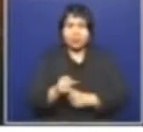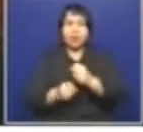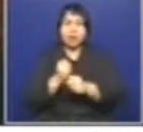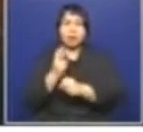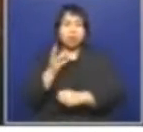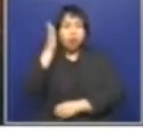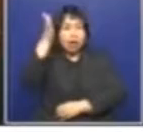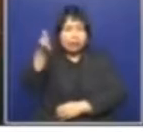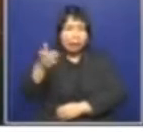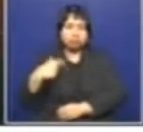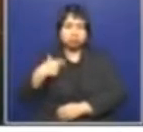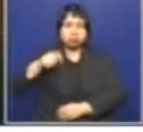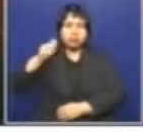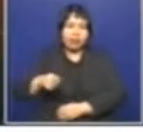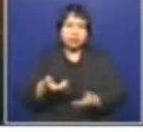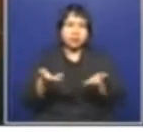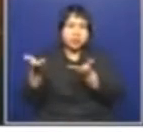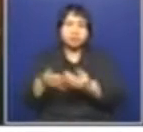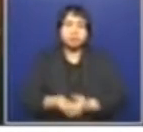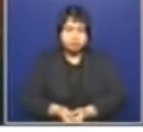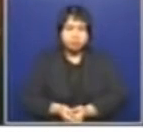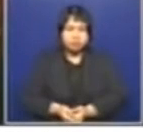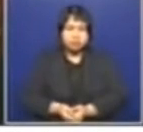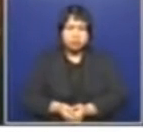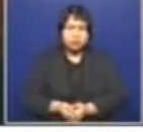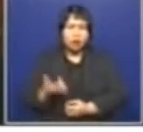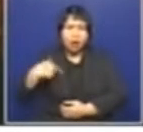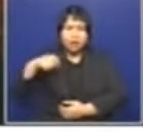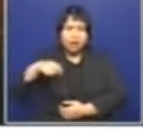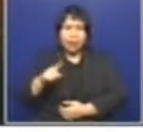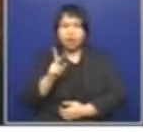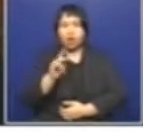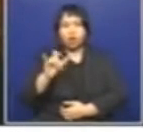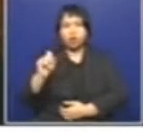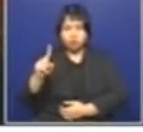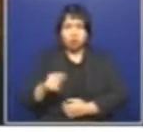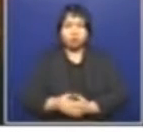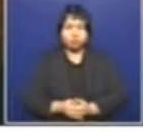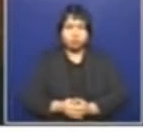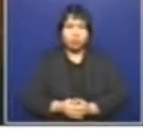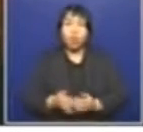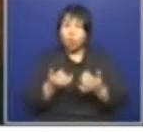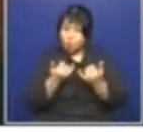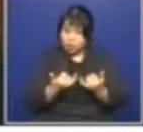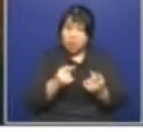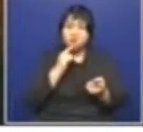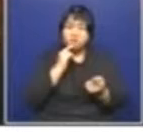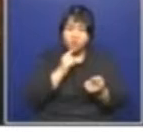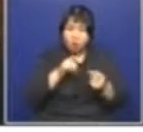าลหมายจากไหนครับกยศ.ครับวันนี้ฟ้องเด็กเต็มเ